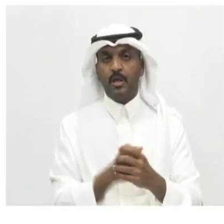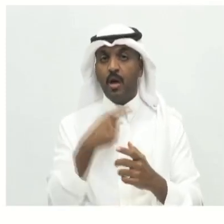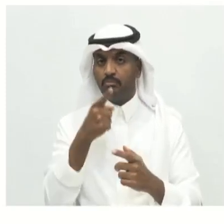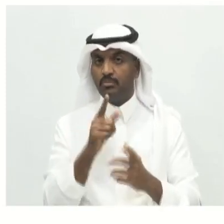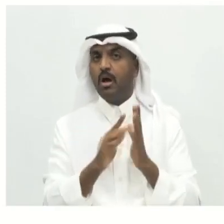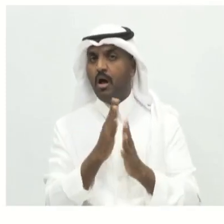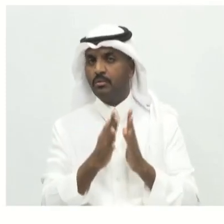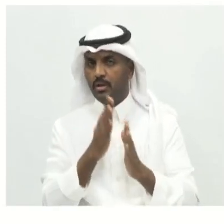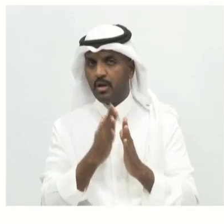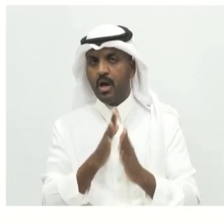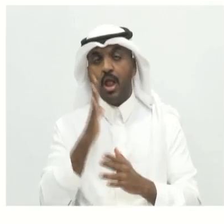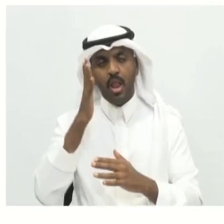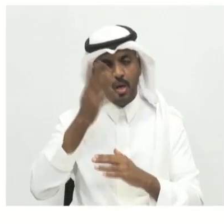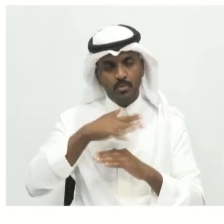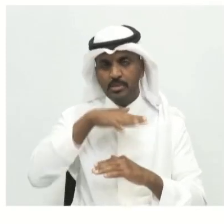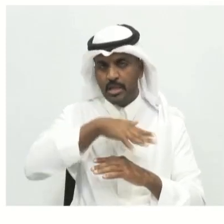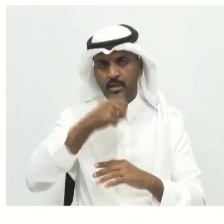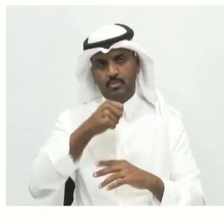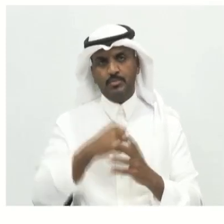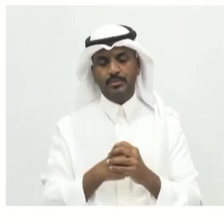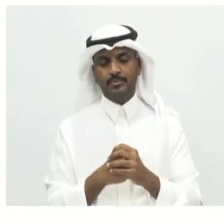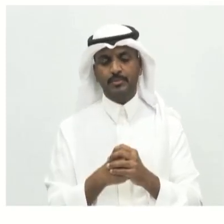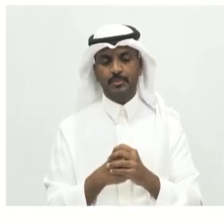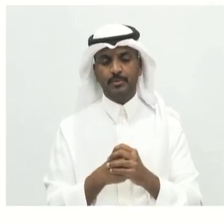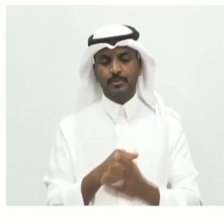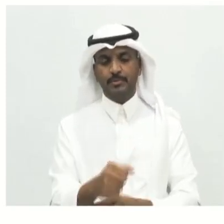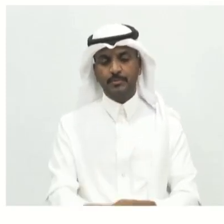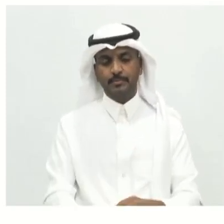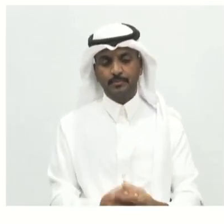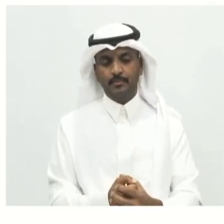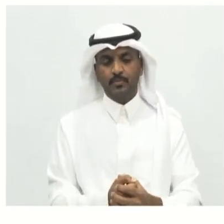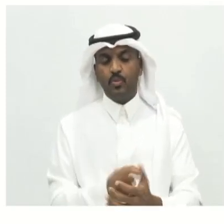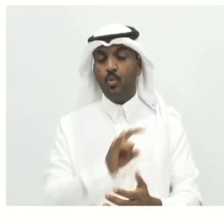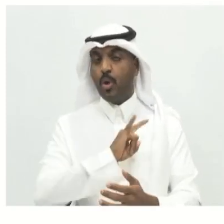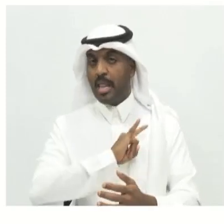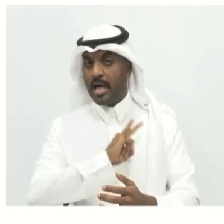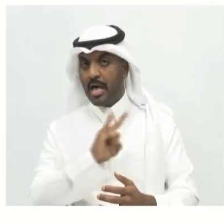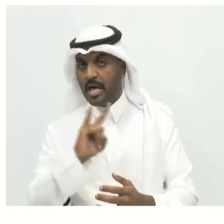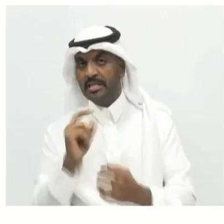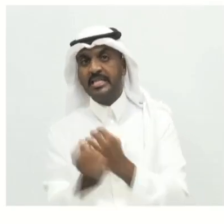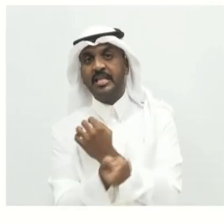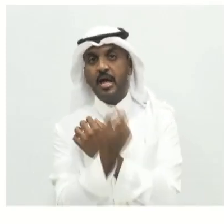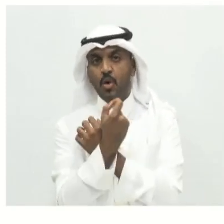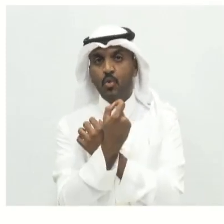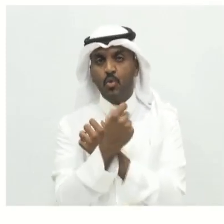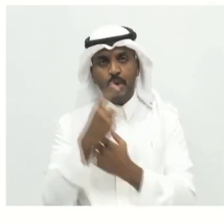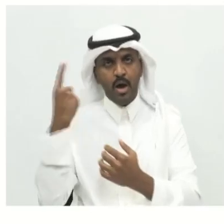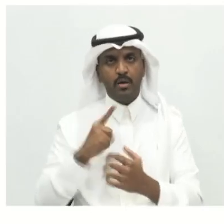والسلام اللهم صل وسلم على نبينا محمد لقوله صلى الله عليه وسلم ولا تتداوى